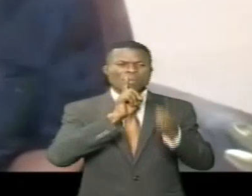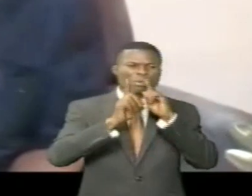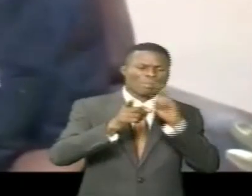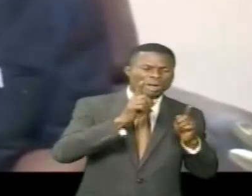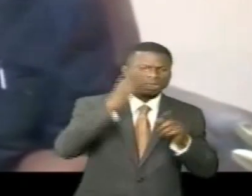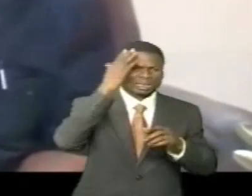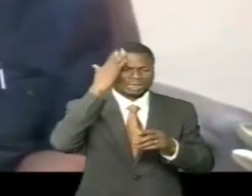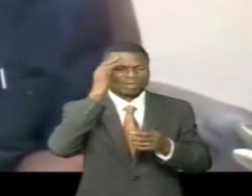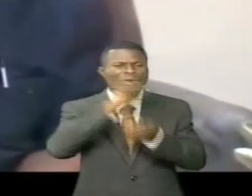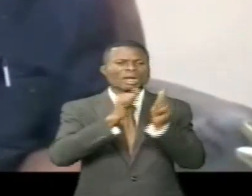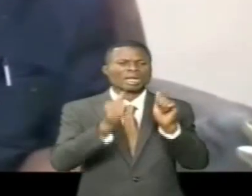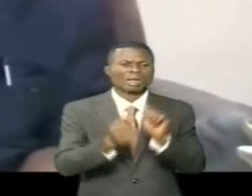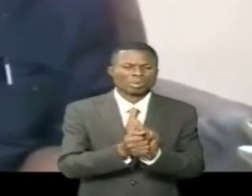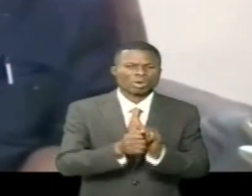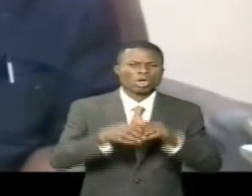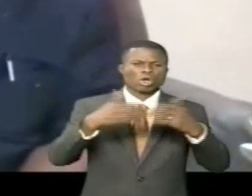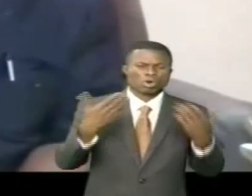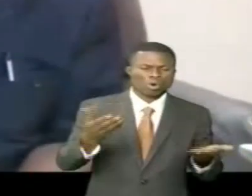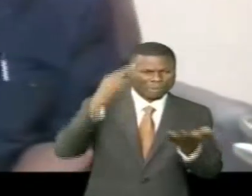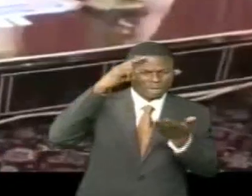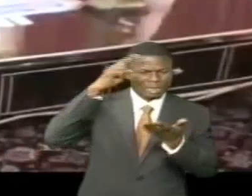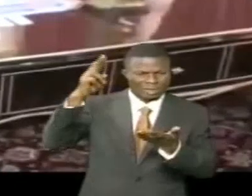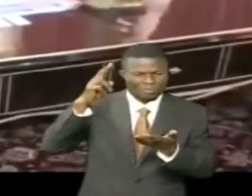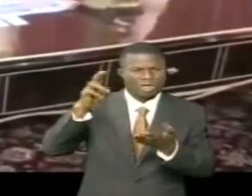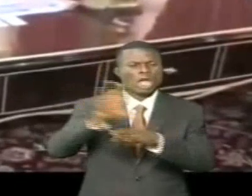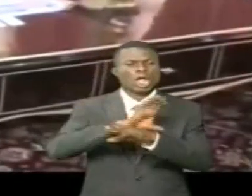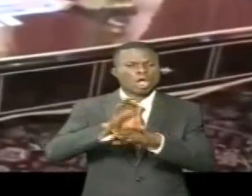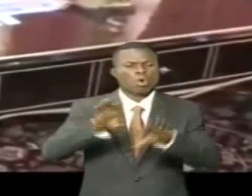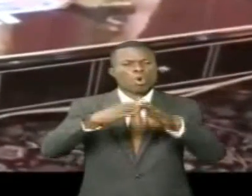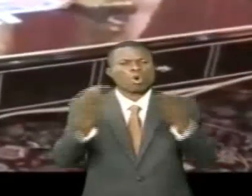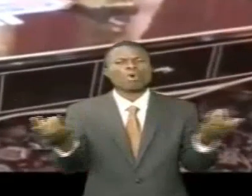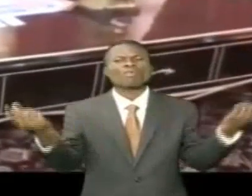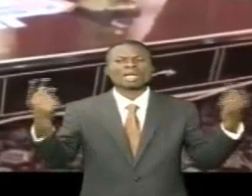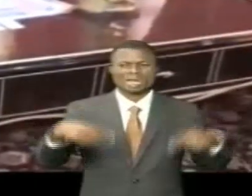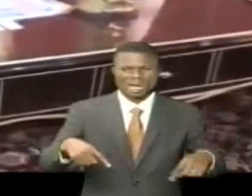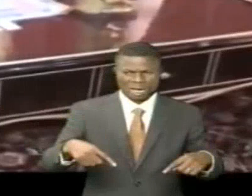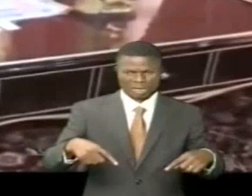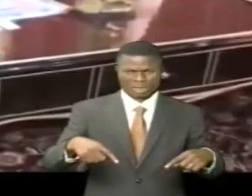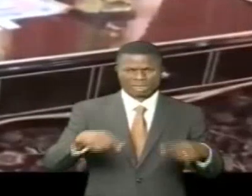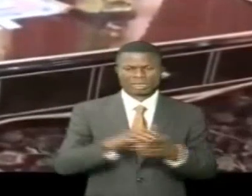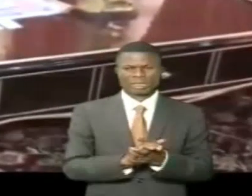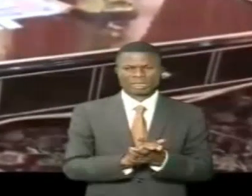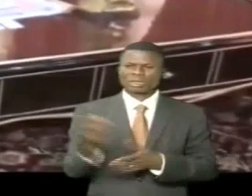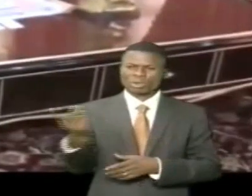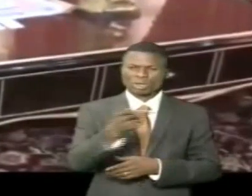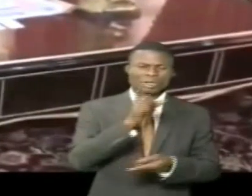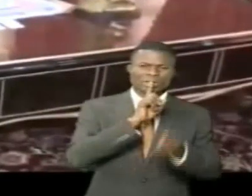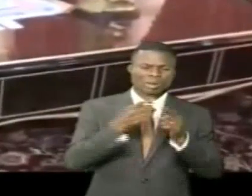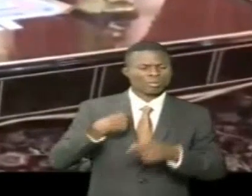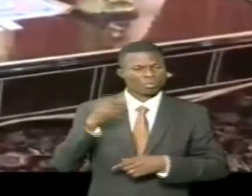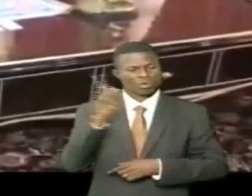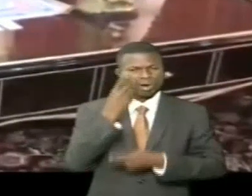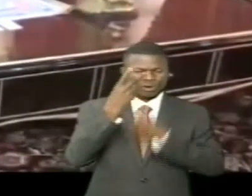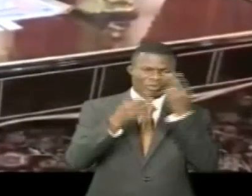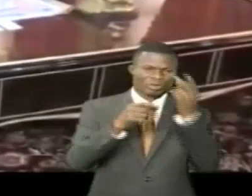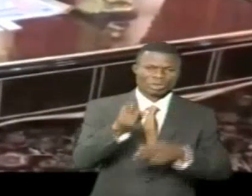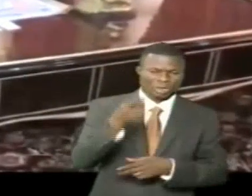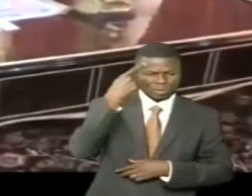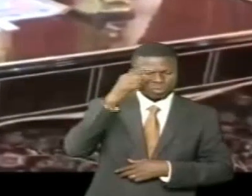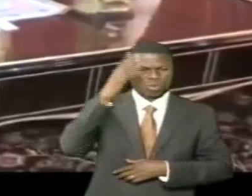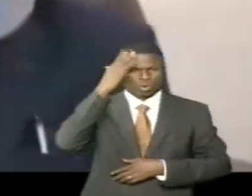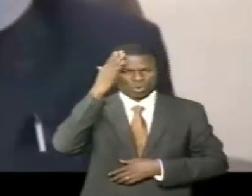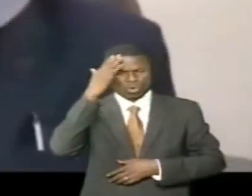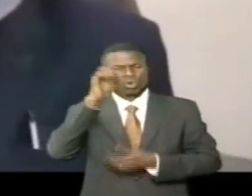la situation de l'Université de Kinshasa. Alors, je suis venu un peu le voir pour m'enquérir de